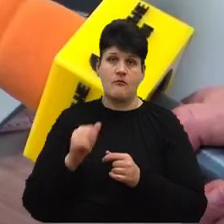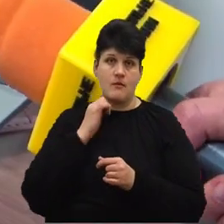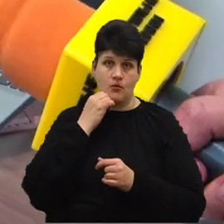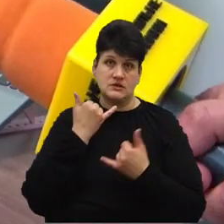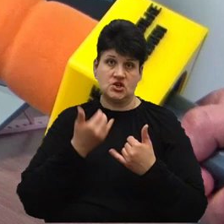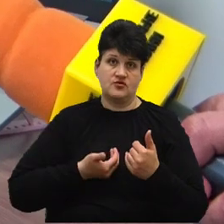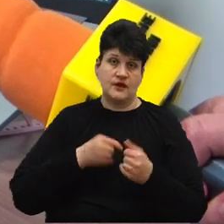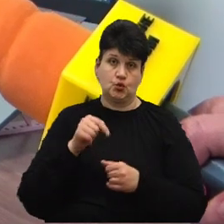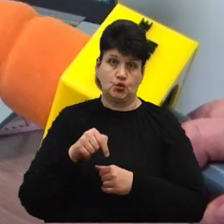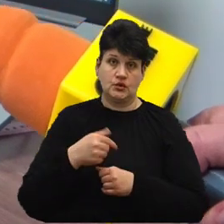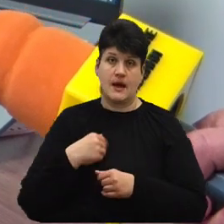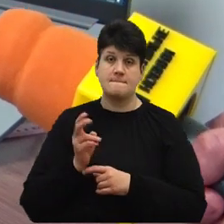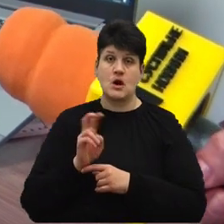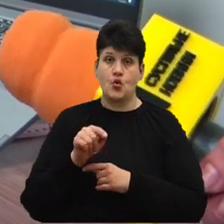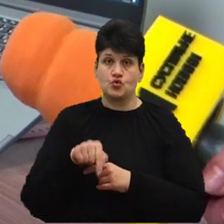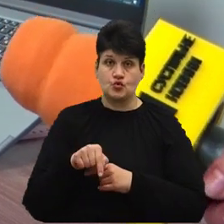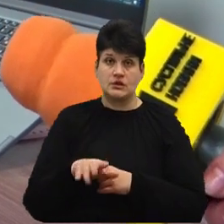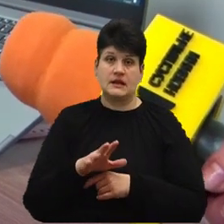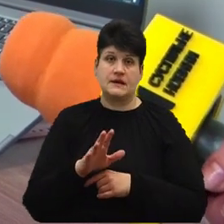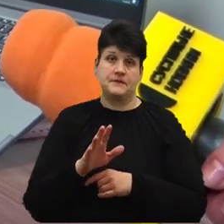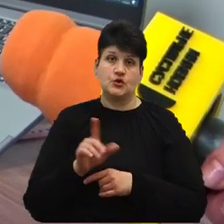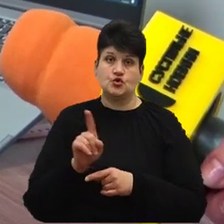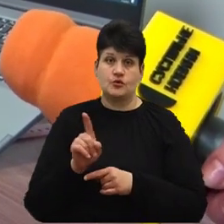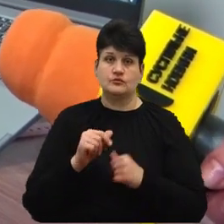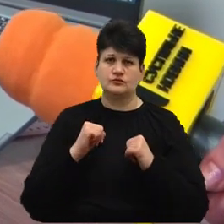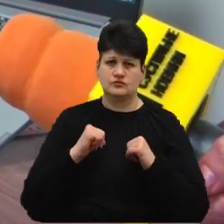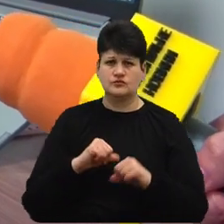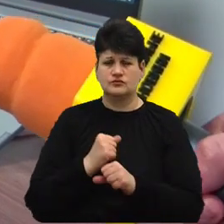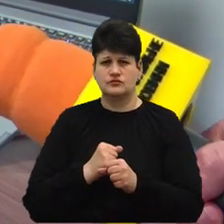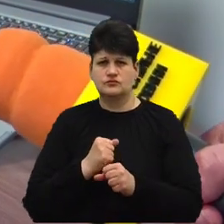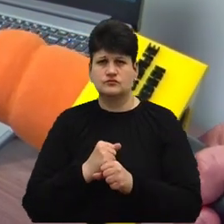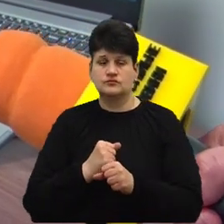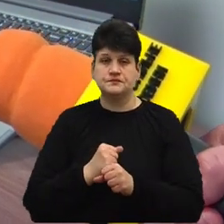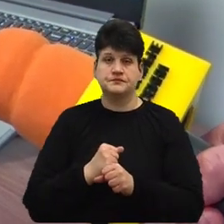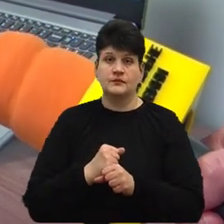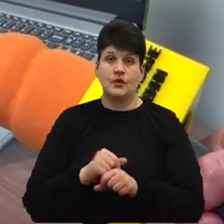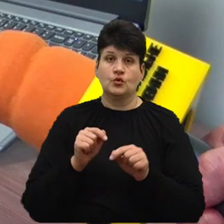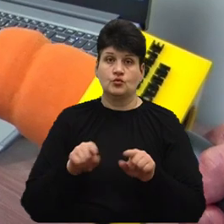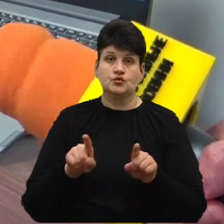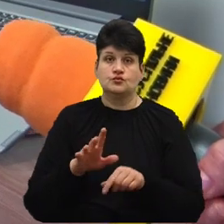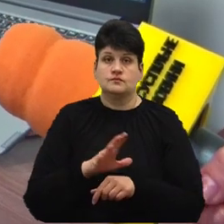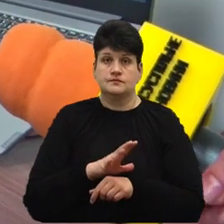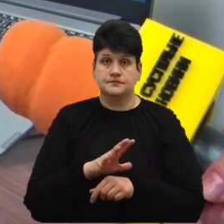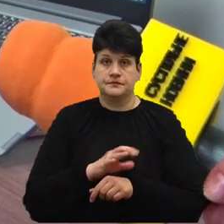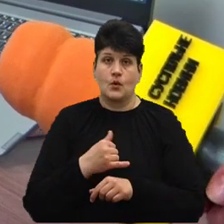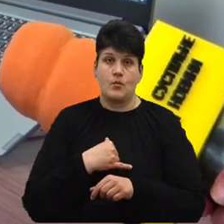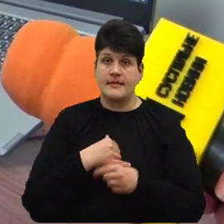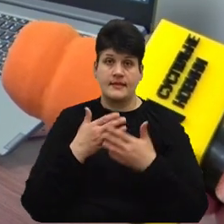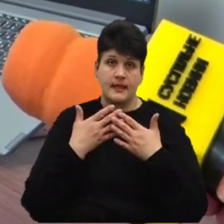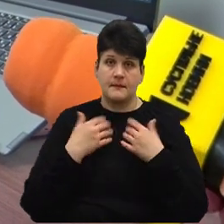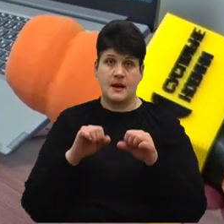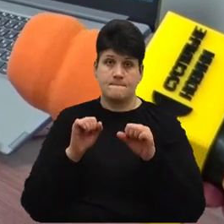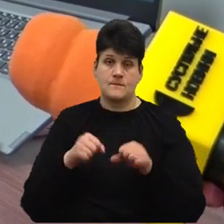тут. Я приходжу сюди деколи на коворкінг, щоб в спокої попрацювати. Ось тому, що деколи у мене немає